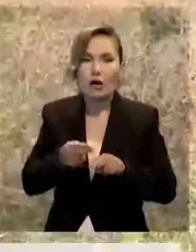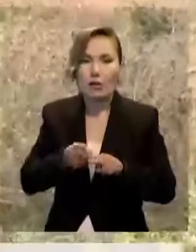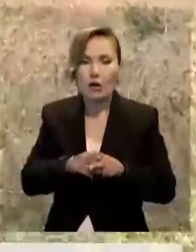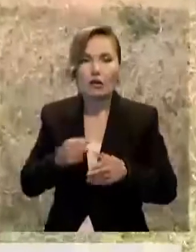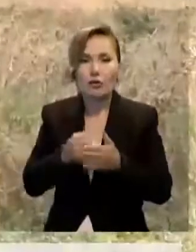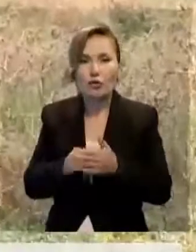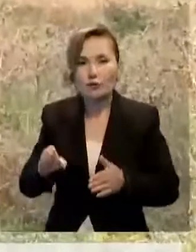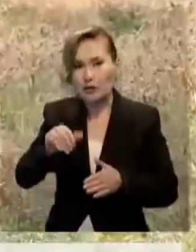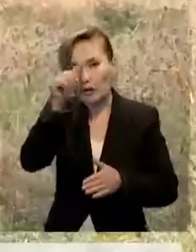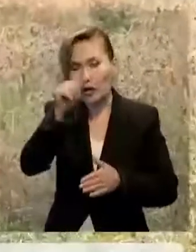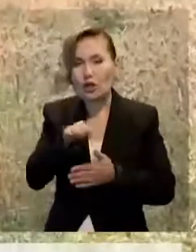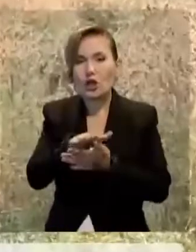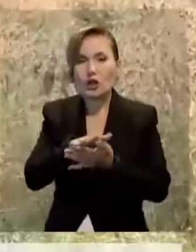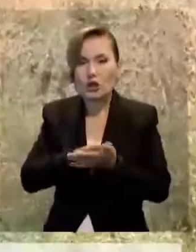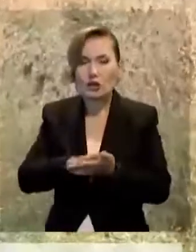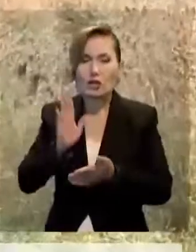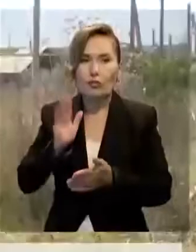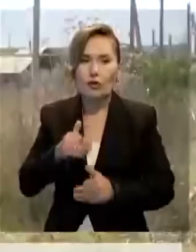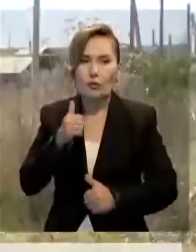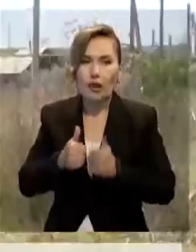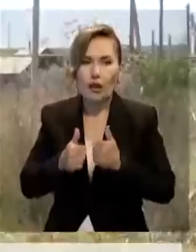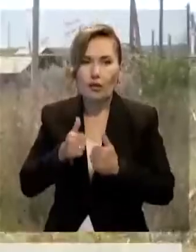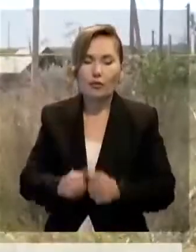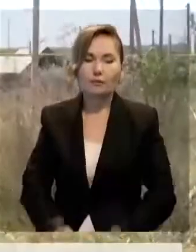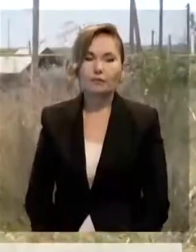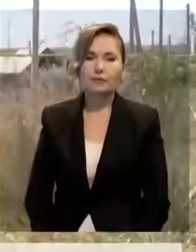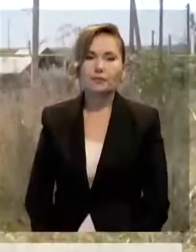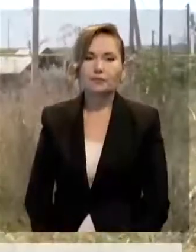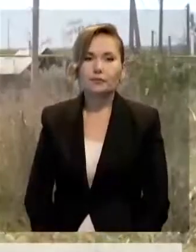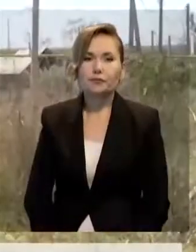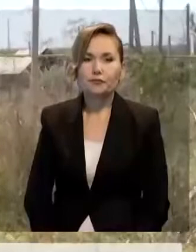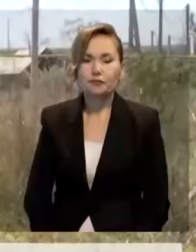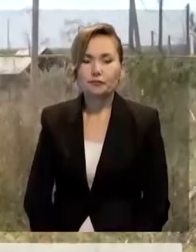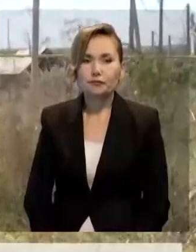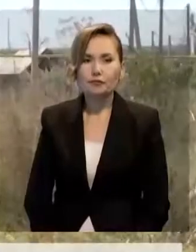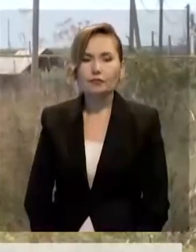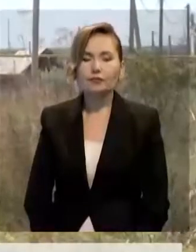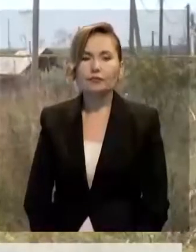дейін жалғасады. Жандос Жұмабек, Ерболат Әбішев, Қуаныш Әбуов, хабар 24, Түркістан облысы.